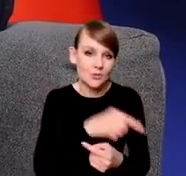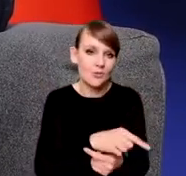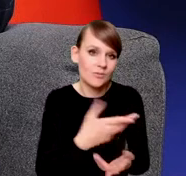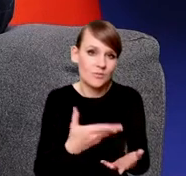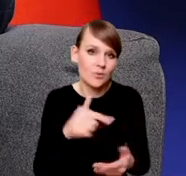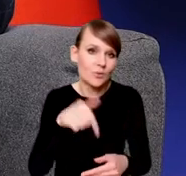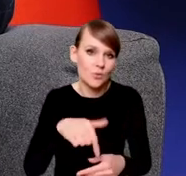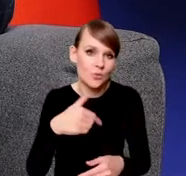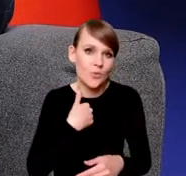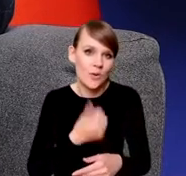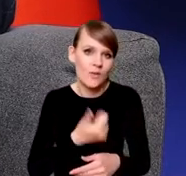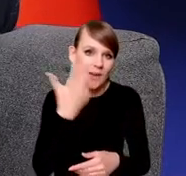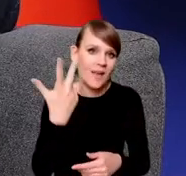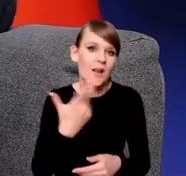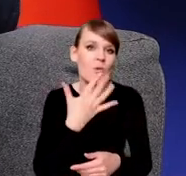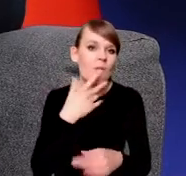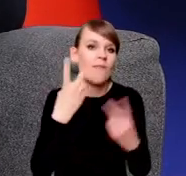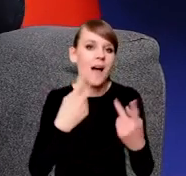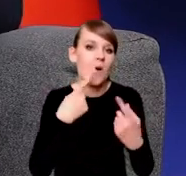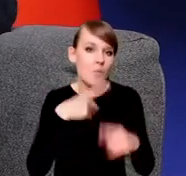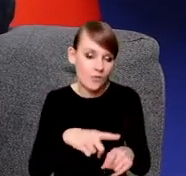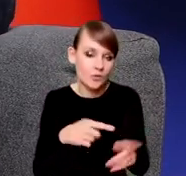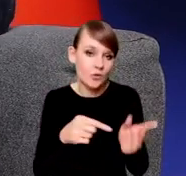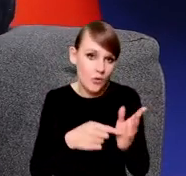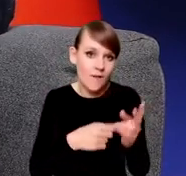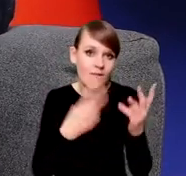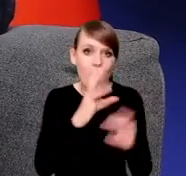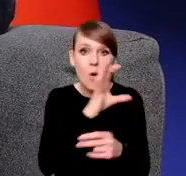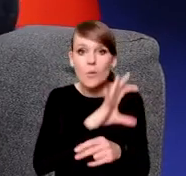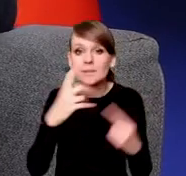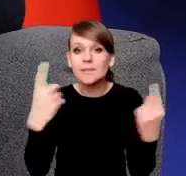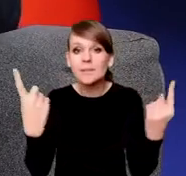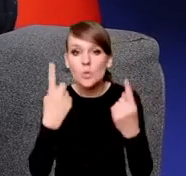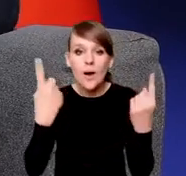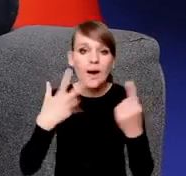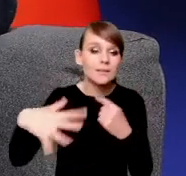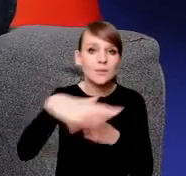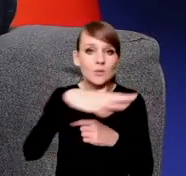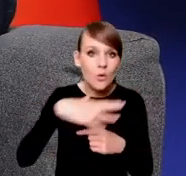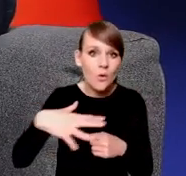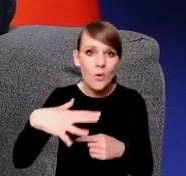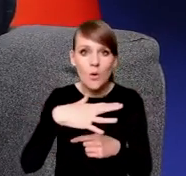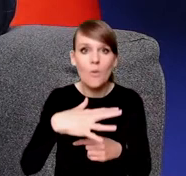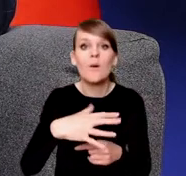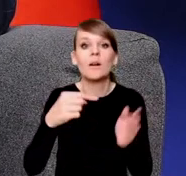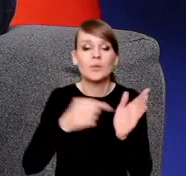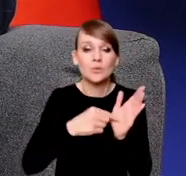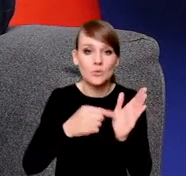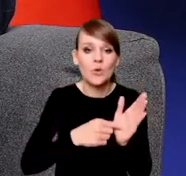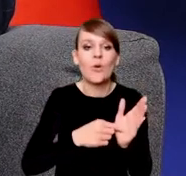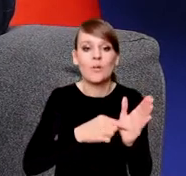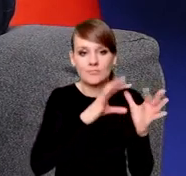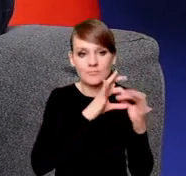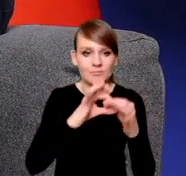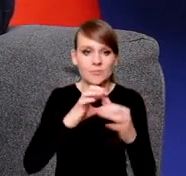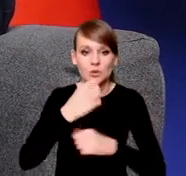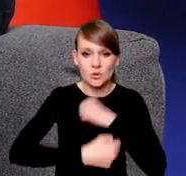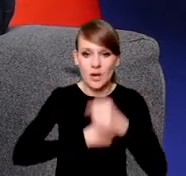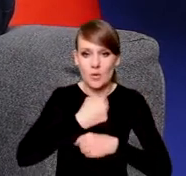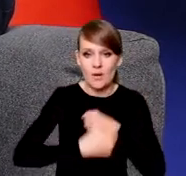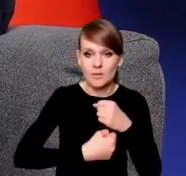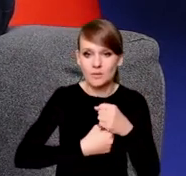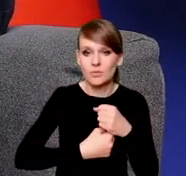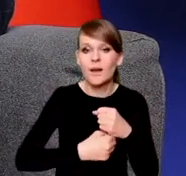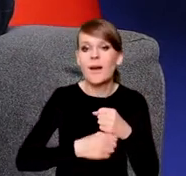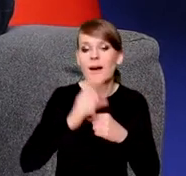wymieniana odpowiedzialność nasza polega, żeby obserwować, co się dzieje dookoła nas i w tym kontekście prowadzić naszą działalność. Natomiast myślę, że nie